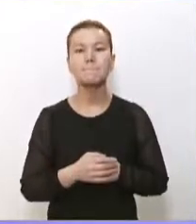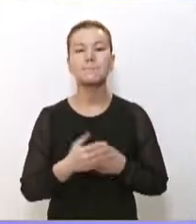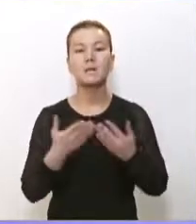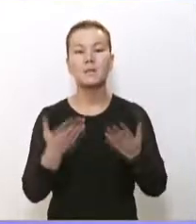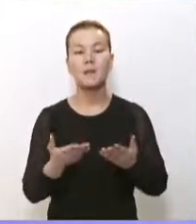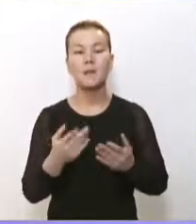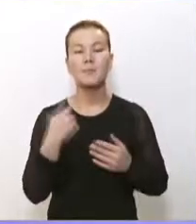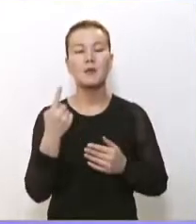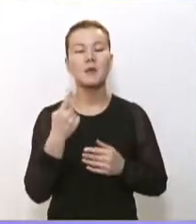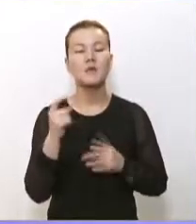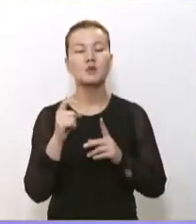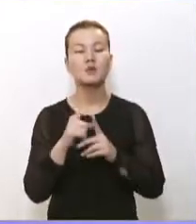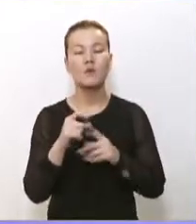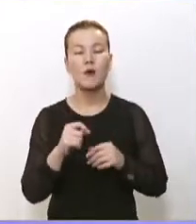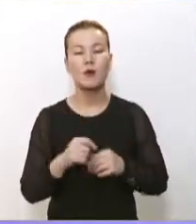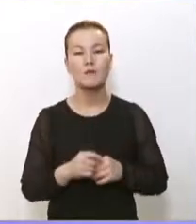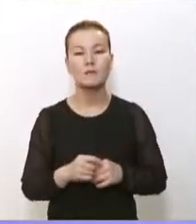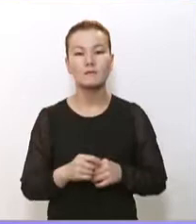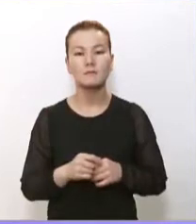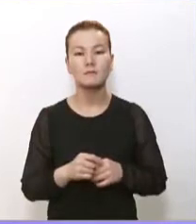Итак, первое слово.